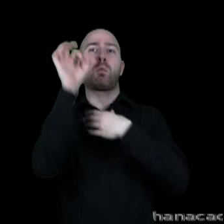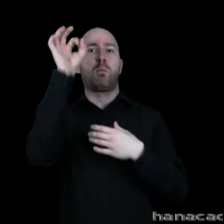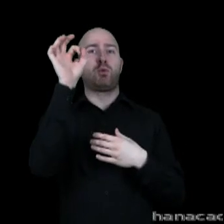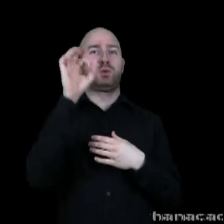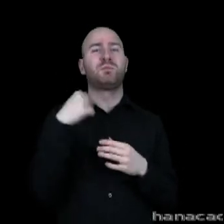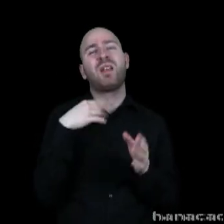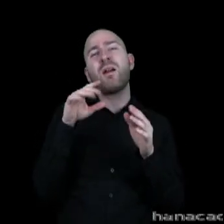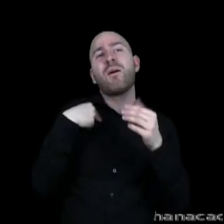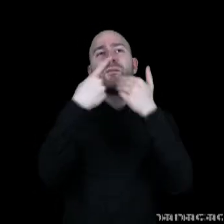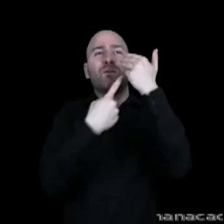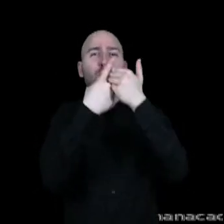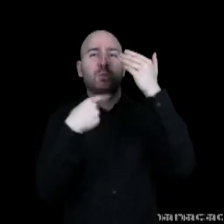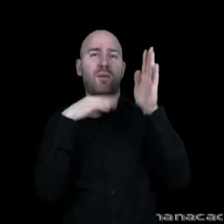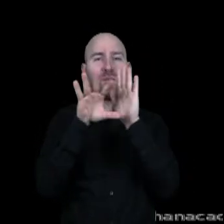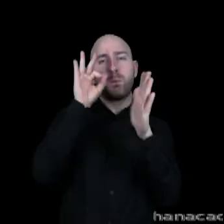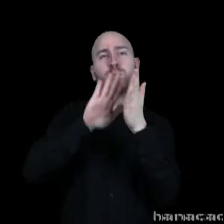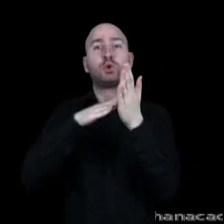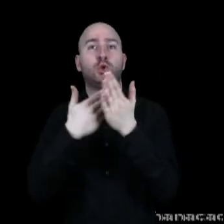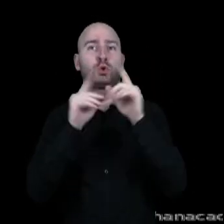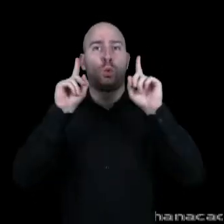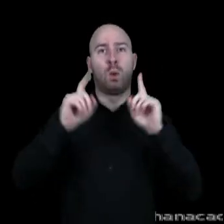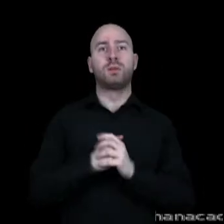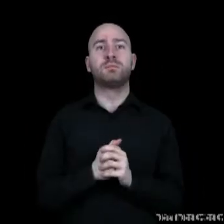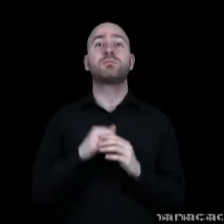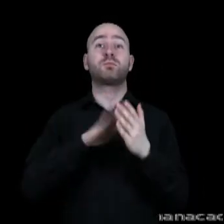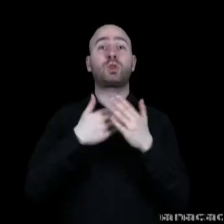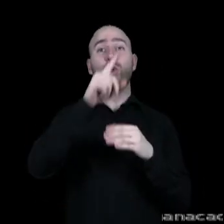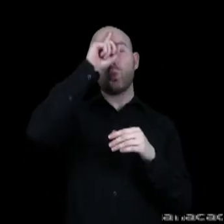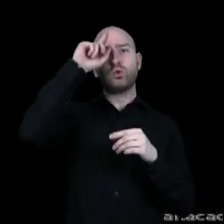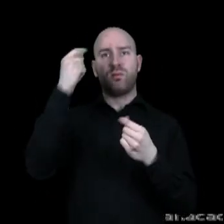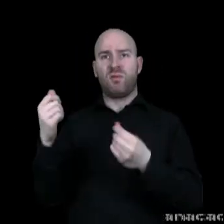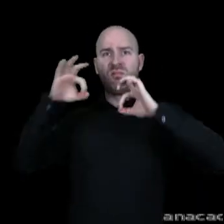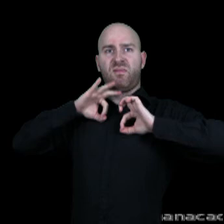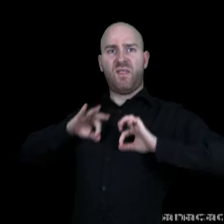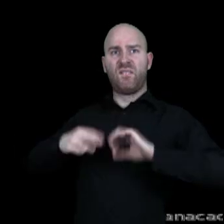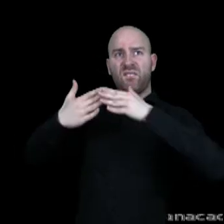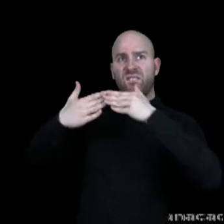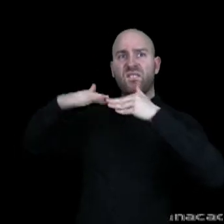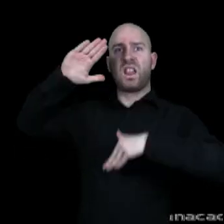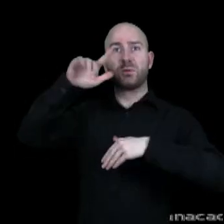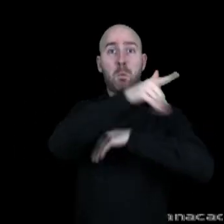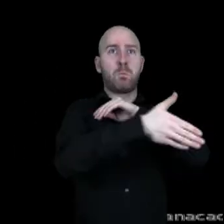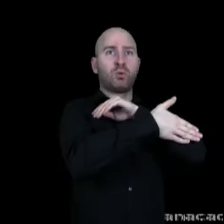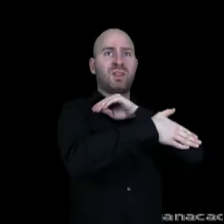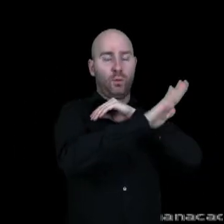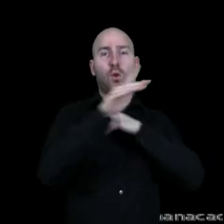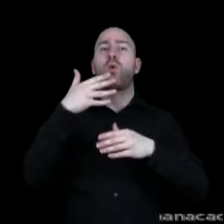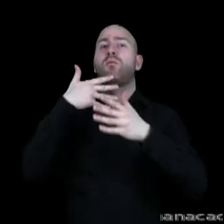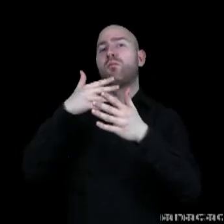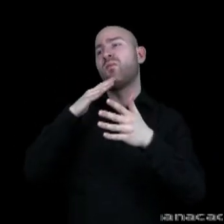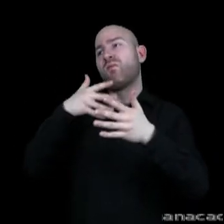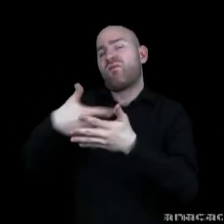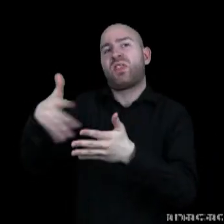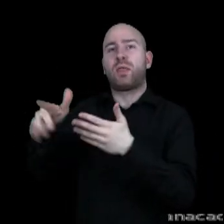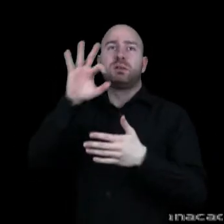ludzie będą wydawać 60% z niego. Liczby wybieram arbitralnie. Jeśli ludzie uzyskają dochód wyższy niż poziom